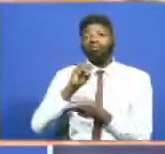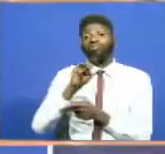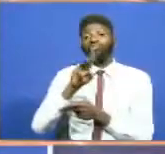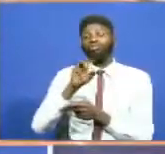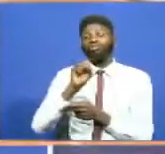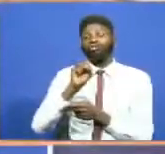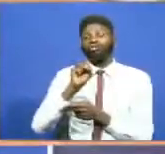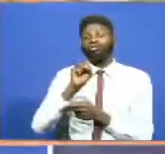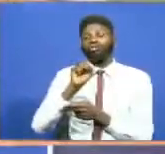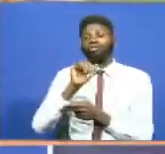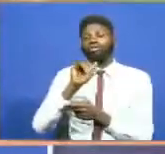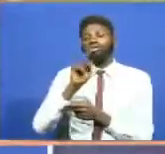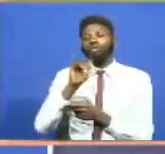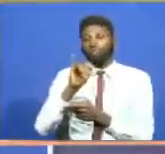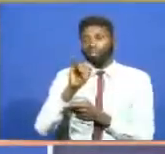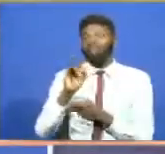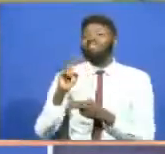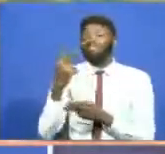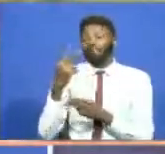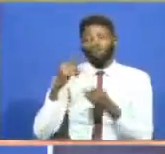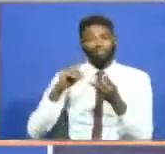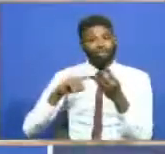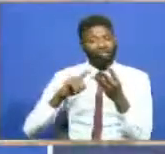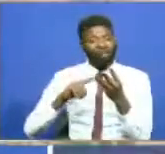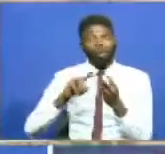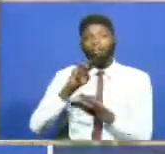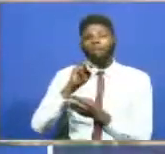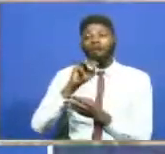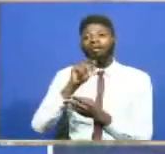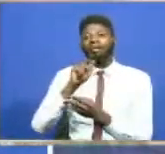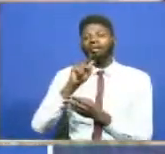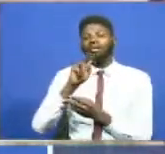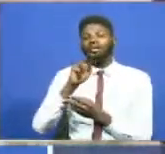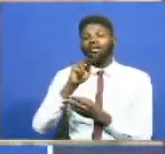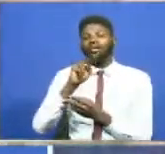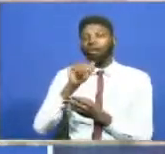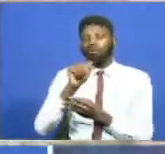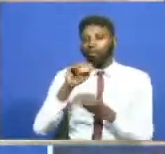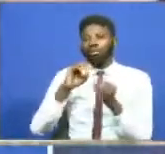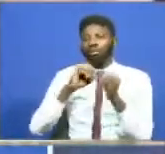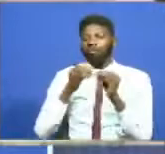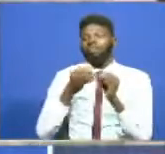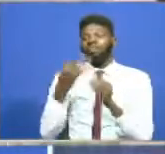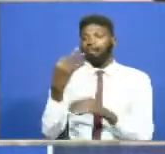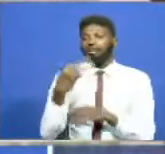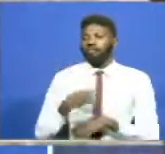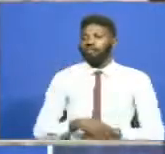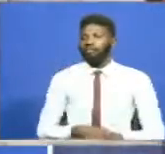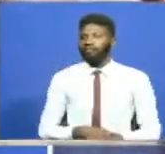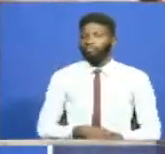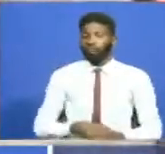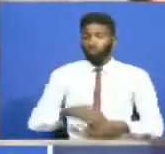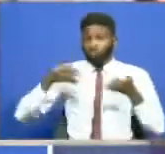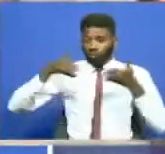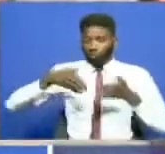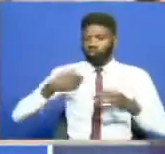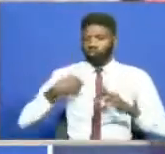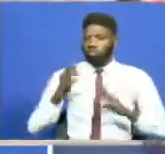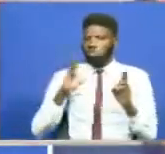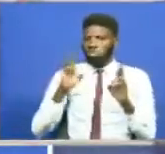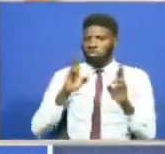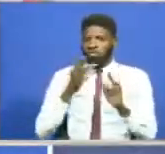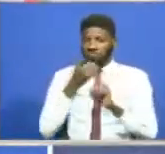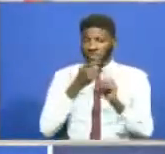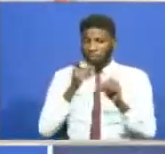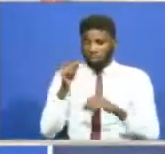pili. Evangeline Makena aliridhika na nafasi ya tatu. Resi ya leo nilikuwa nimejiandaa juu tangu mwezi wa kwanza